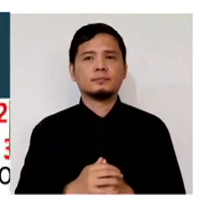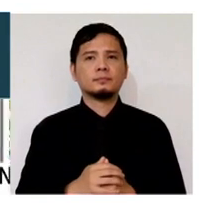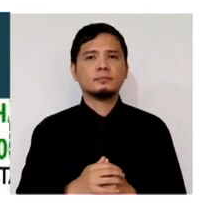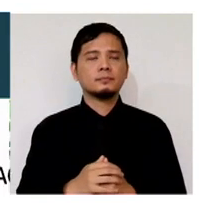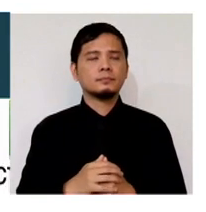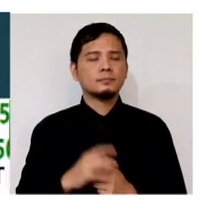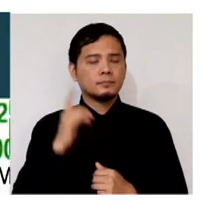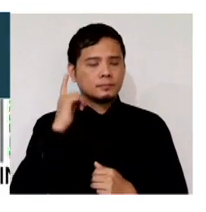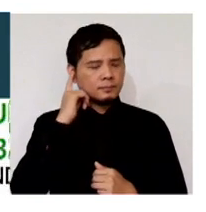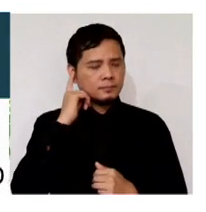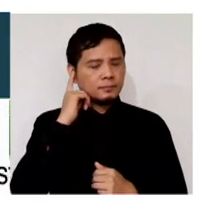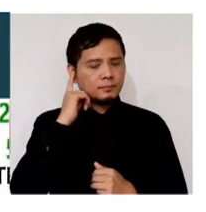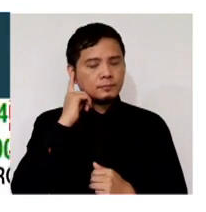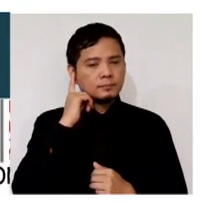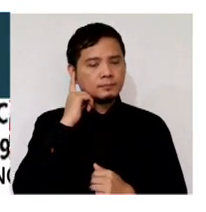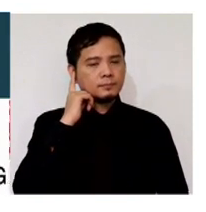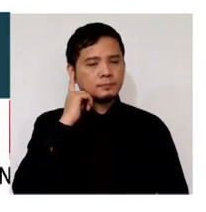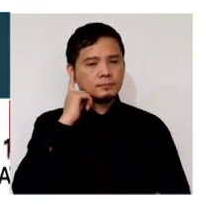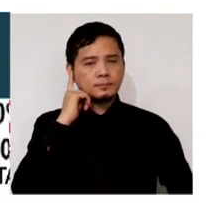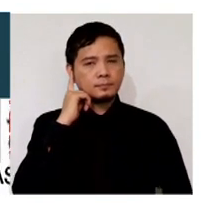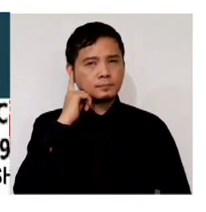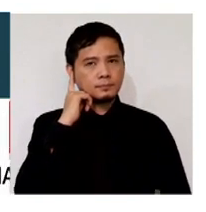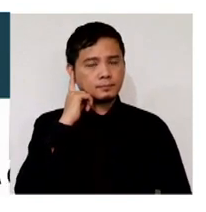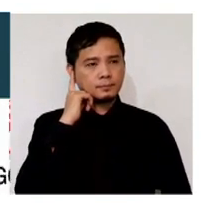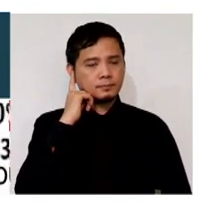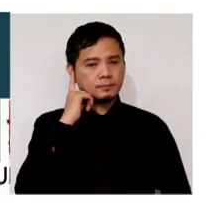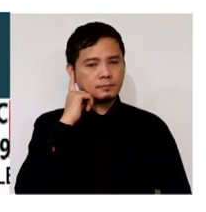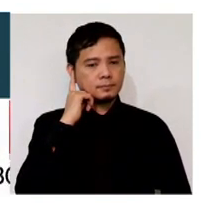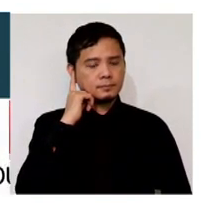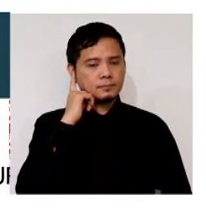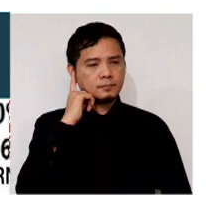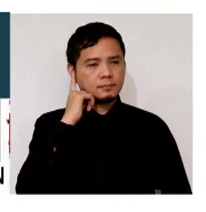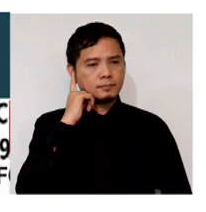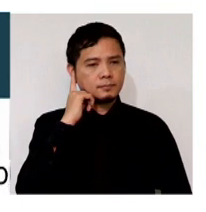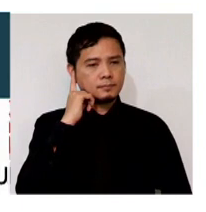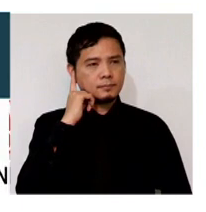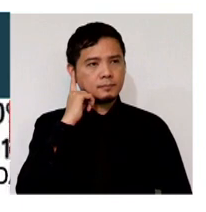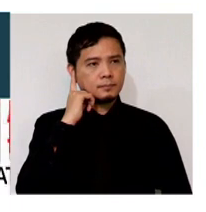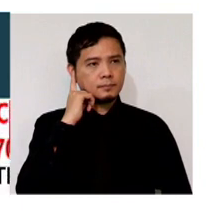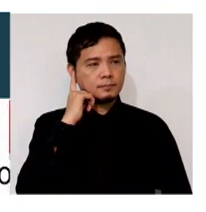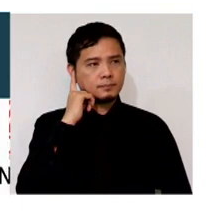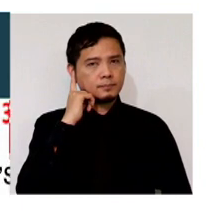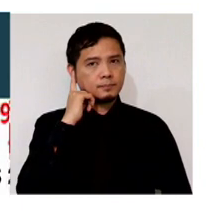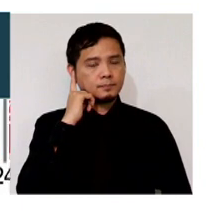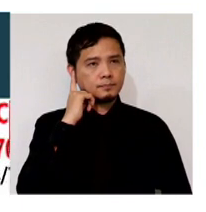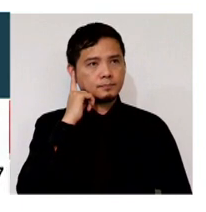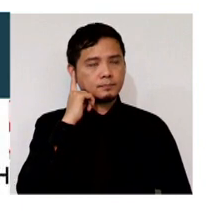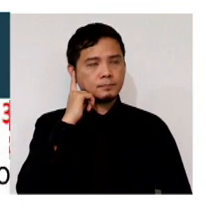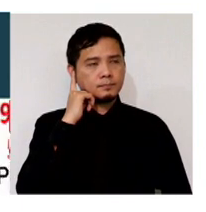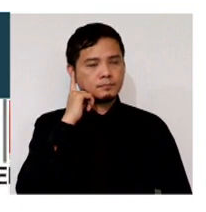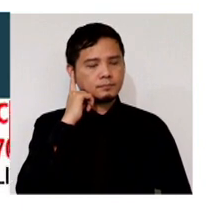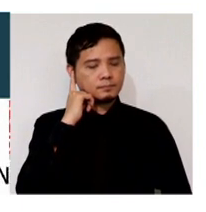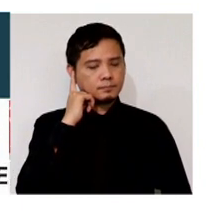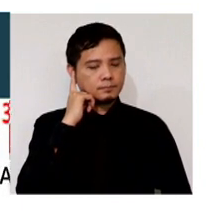naman po natin na you know, this is happening in the middle of a raging pandemic. Una-una po, kamusta po ang caseload ng COVID-19 dyan po sa